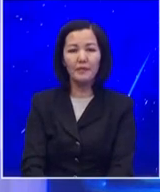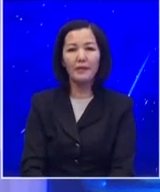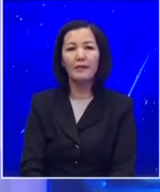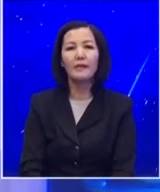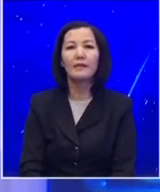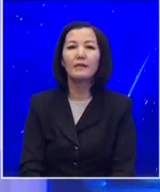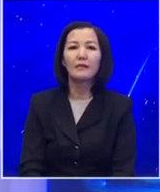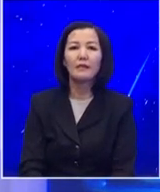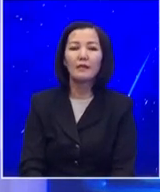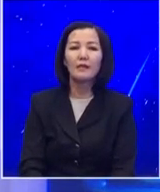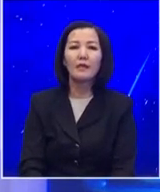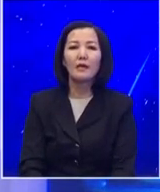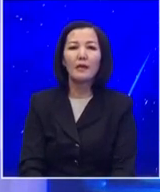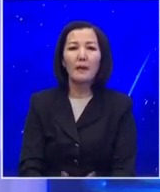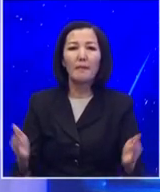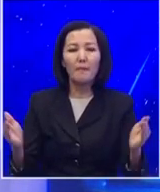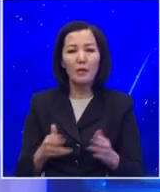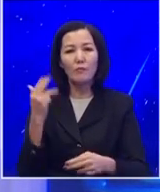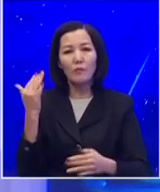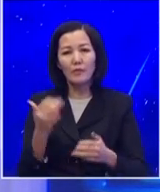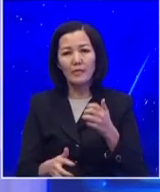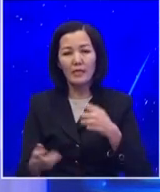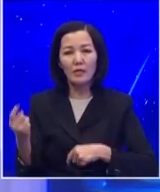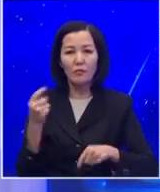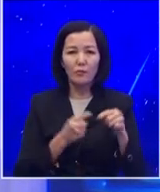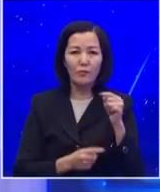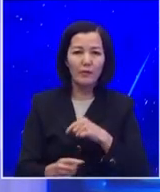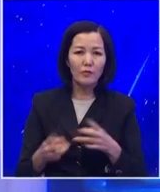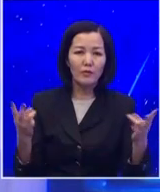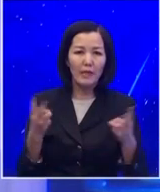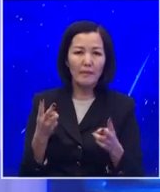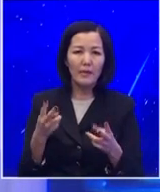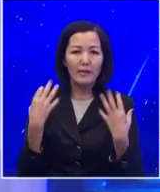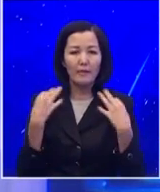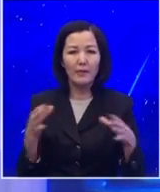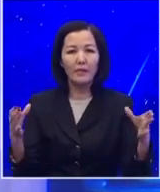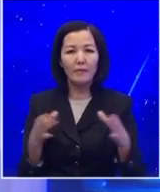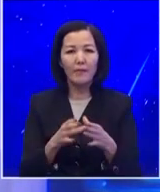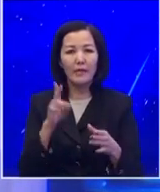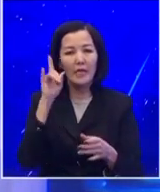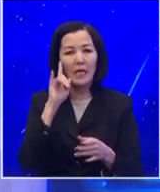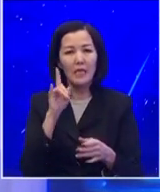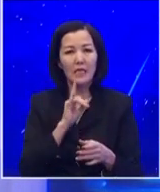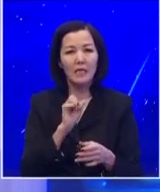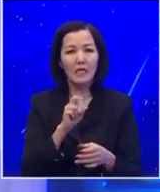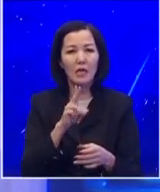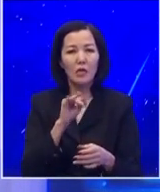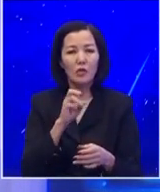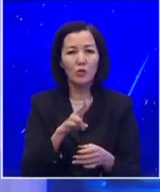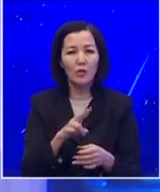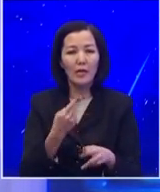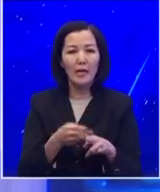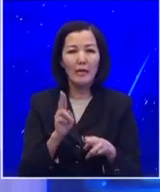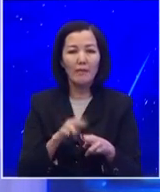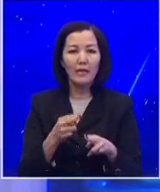Приоритеты расставлены. Оказать всяческую поддержку малому и среднему бизнесу намерена Демократическая партия Казахстана